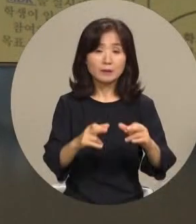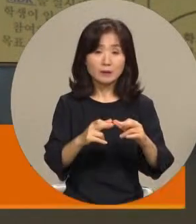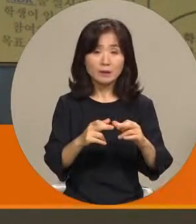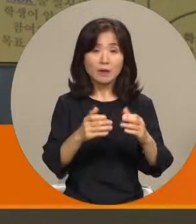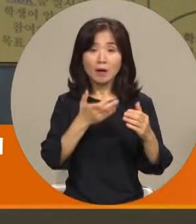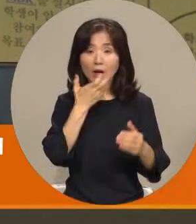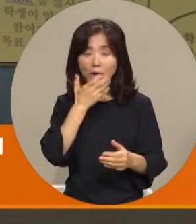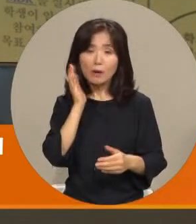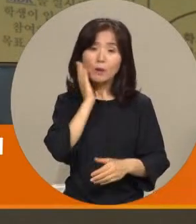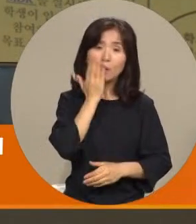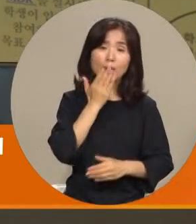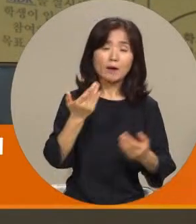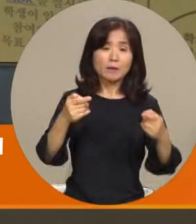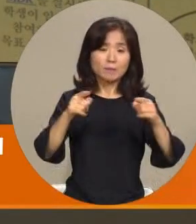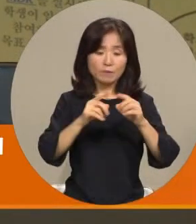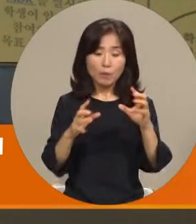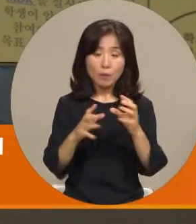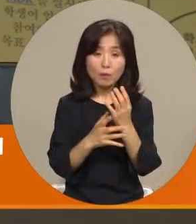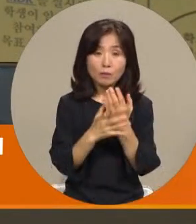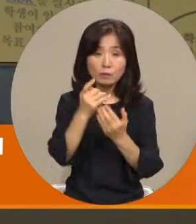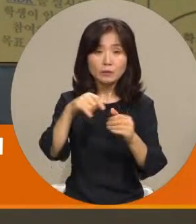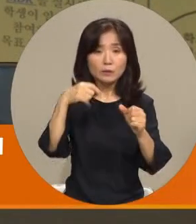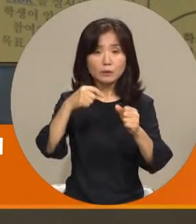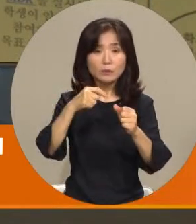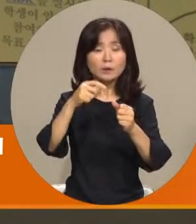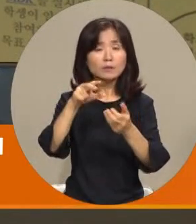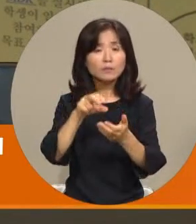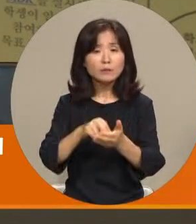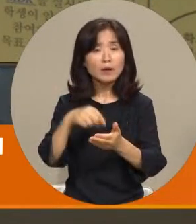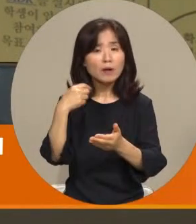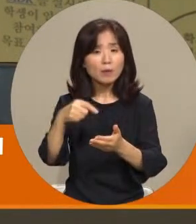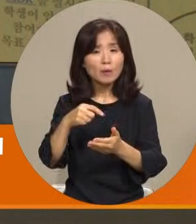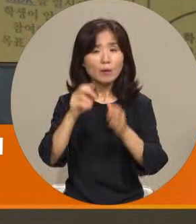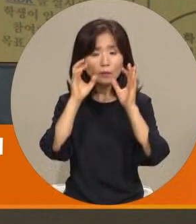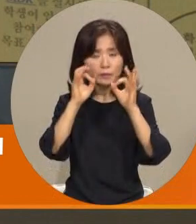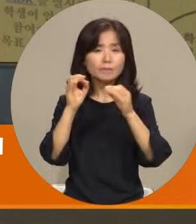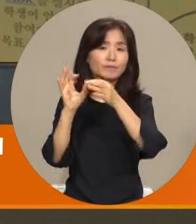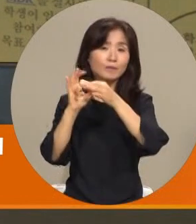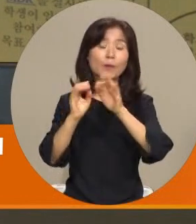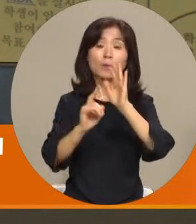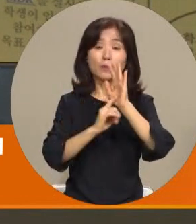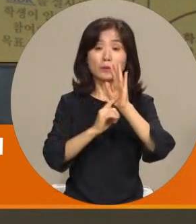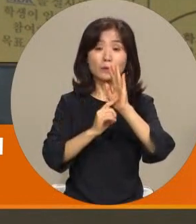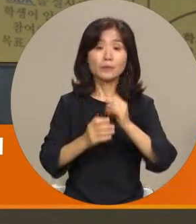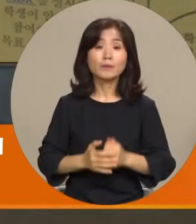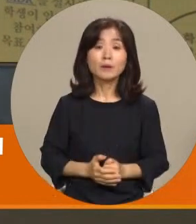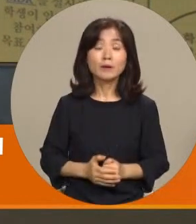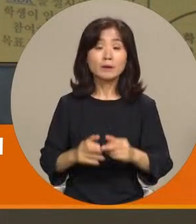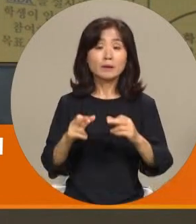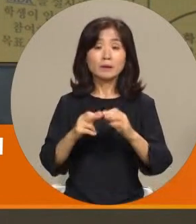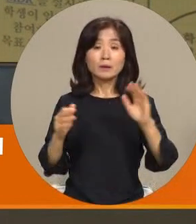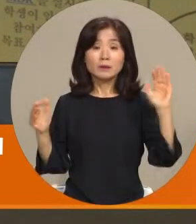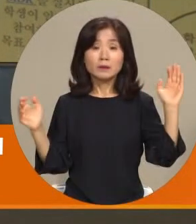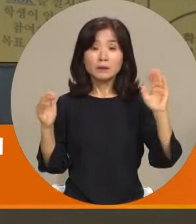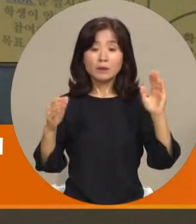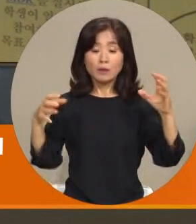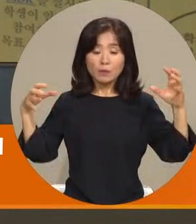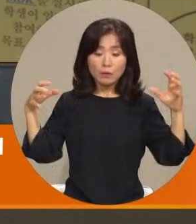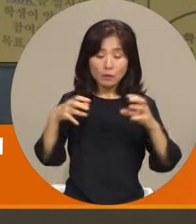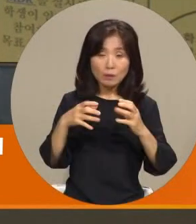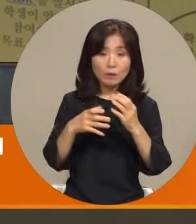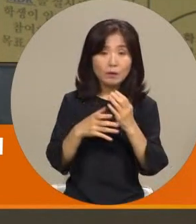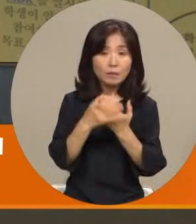장애와 비장애의 벽을 넘는 통합교육 과제를 살펴보는 연속 보도 시간입니다 장애 학생들이 통합